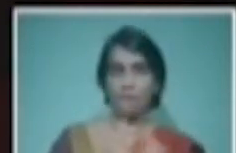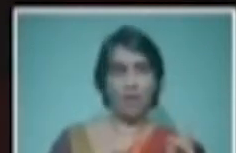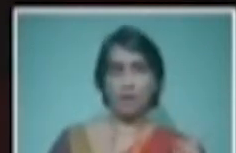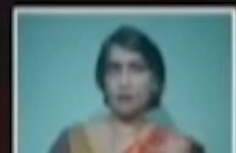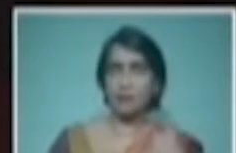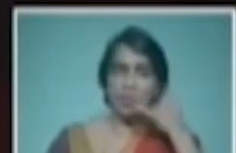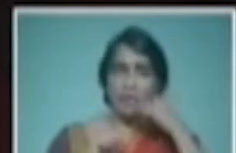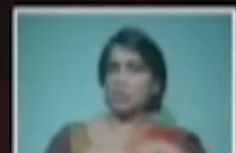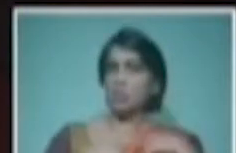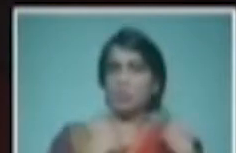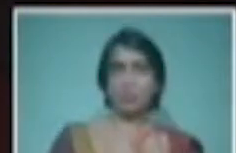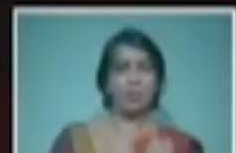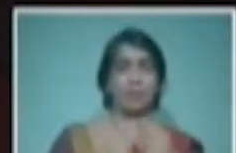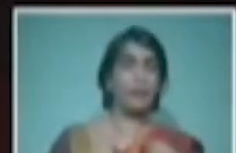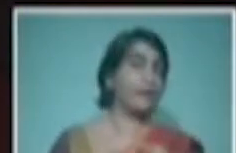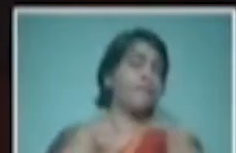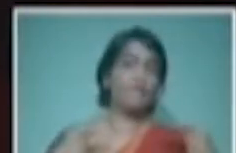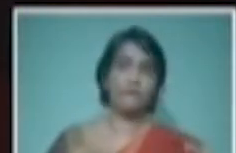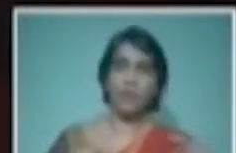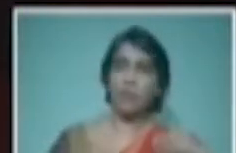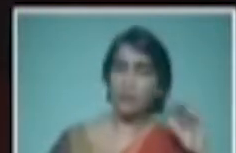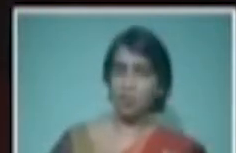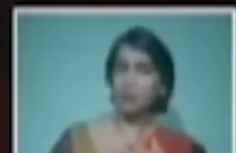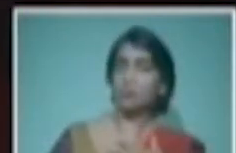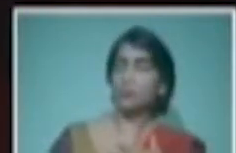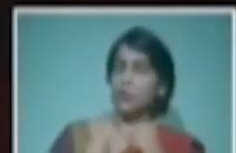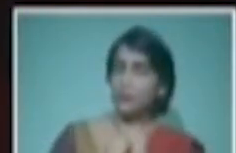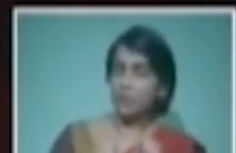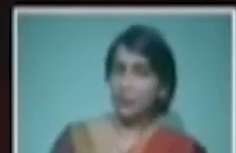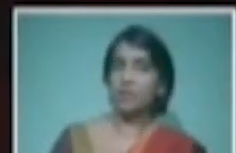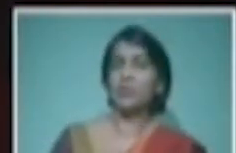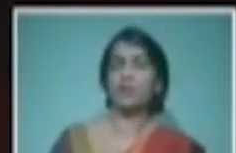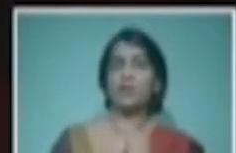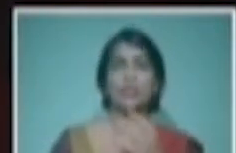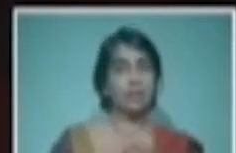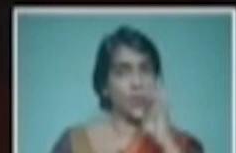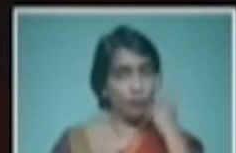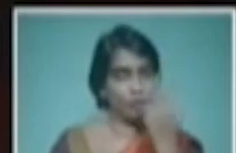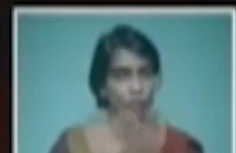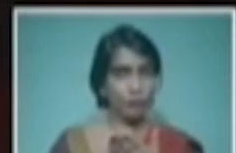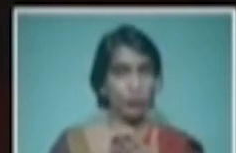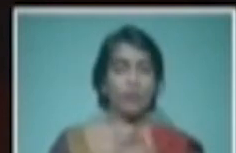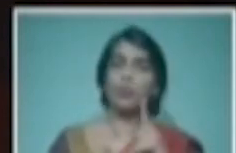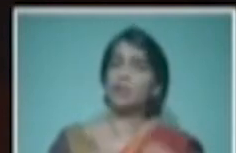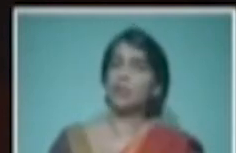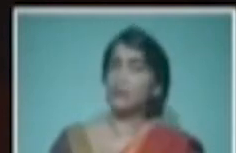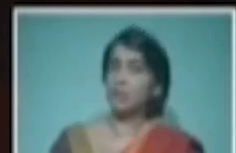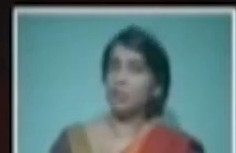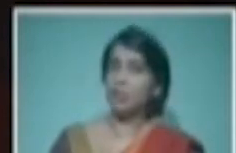සමගි ජන සන්ධානය වෙනස් අපි විපක්ෂයේ ඉඳගෙන හුස්ම වැඩසටහන ජනාධිපතිතුමත් දන්නවා ඒ වගේම